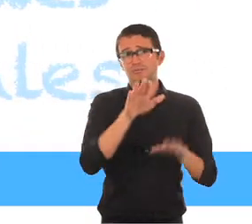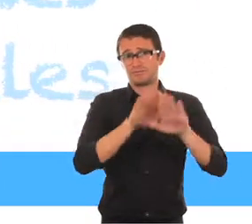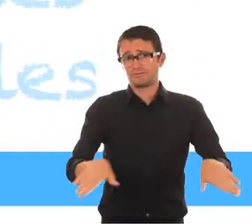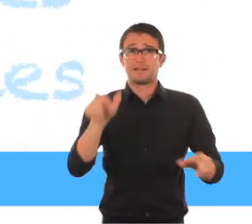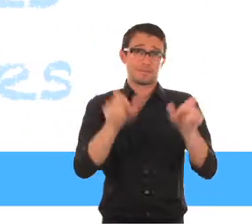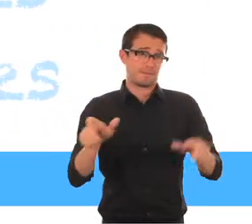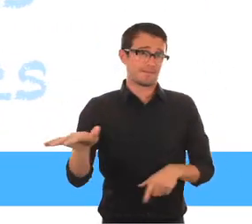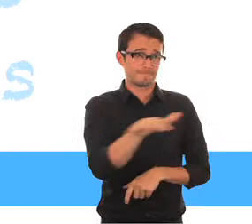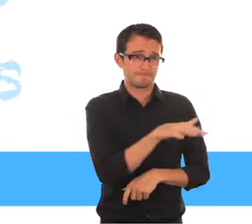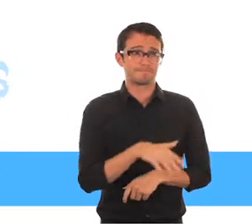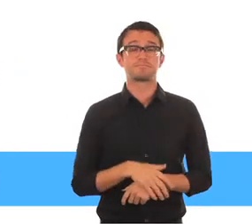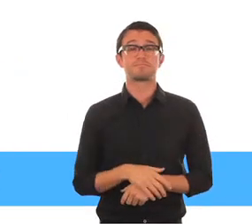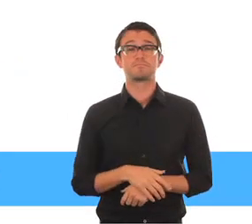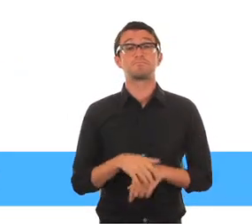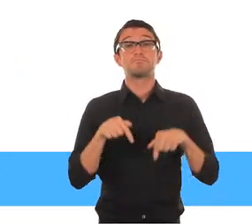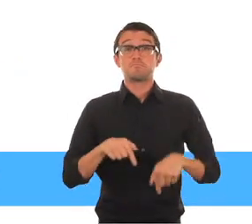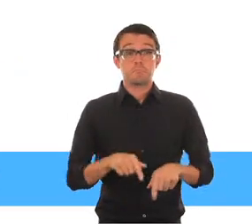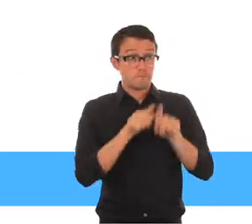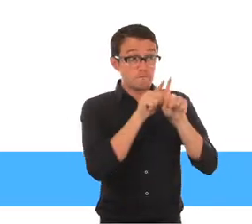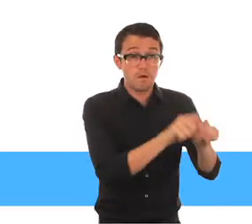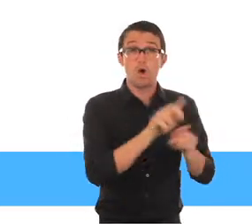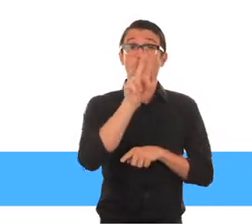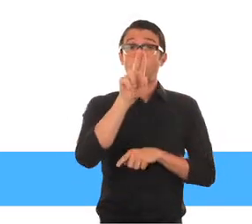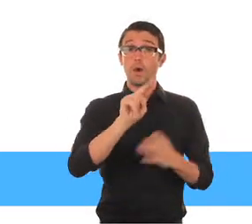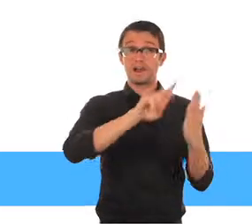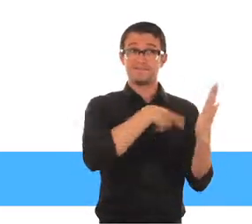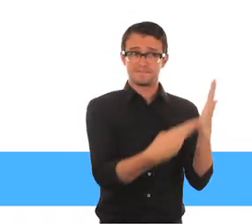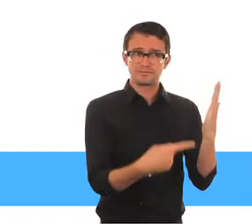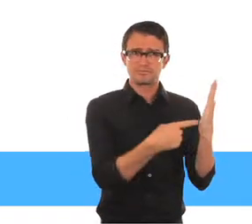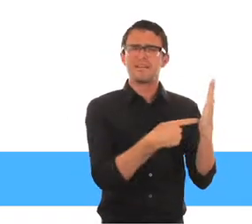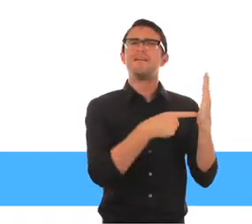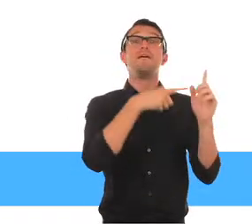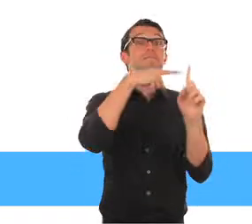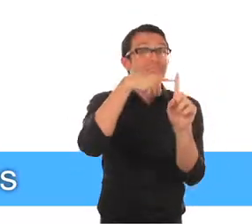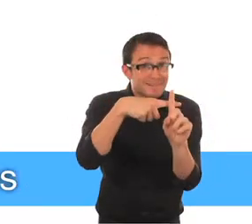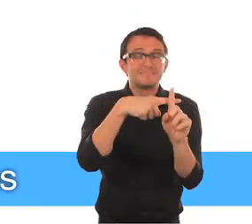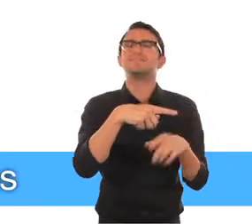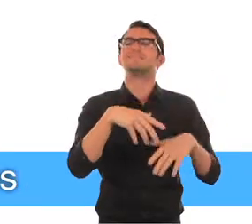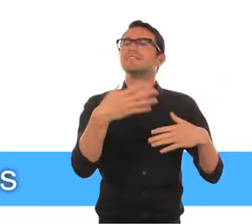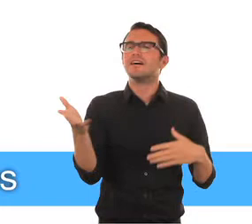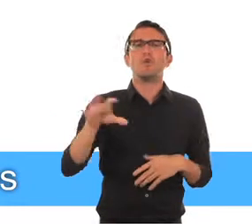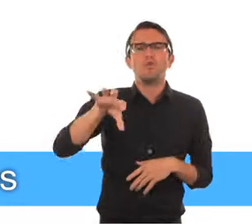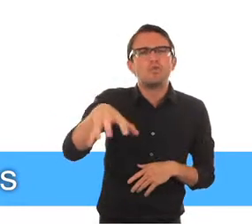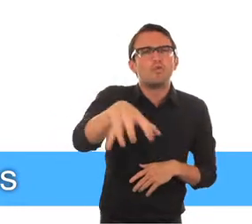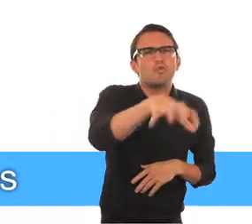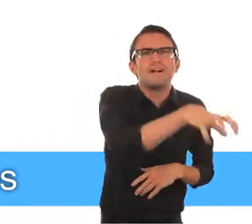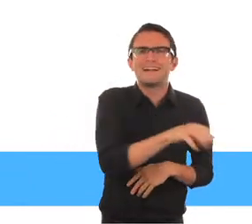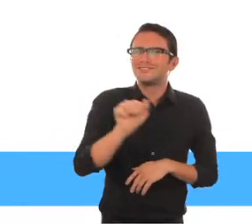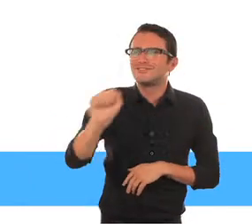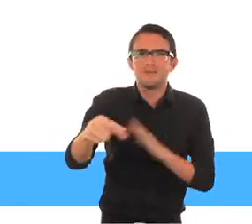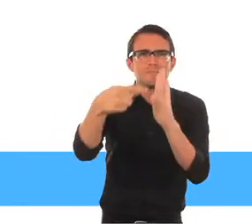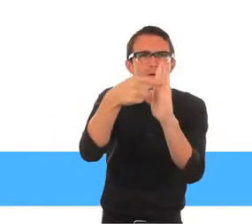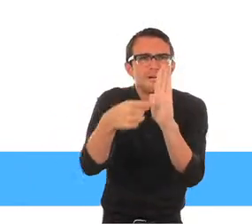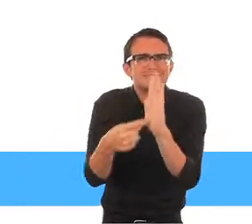Outre les conventions de l'ONU, notre travail sur les questions relatives au handicap est aussi guidé par de nombreuses politiques régionales et nationales qui devraient vous être familières selon